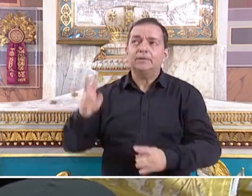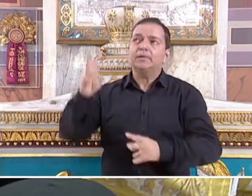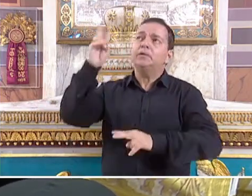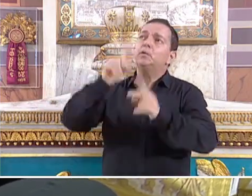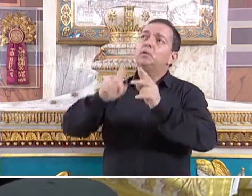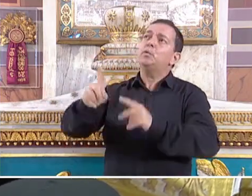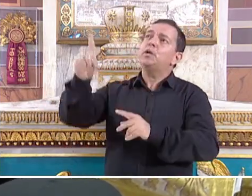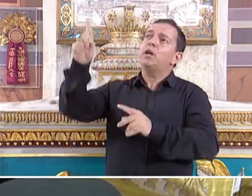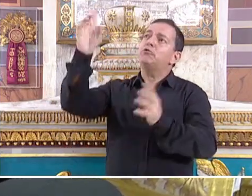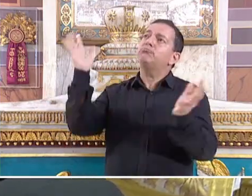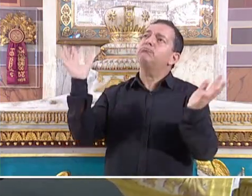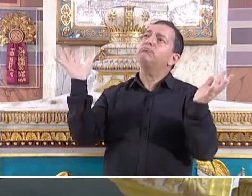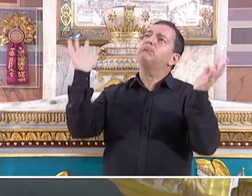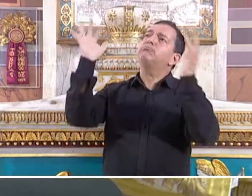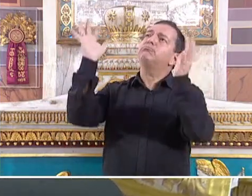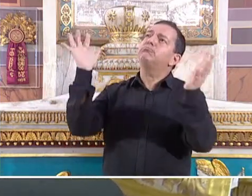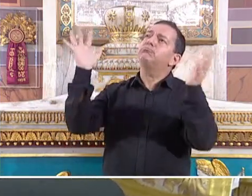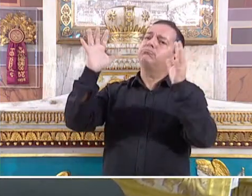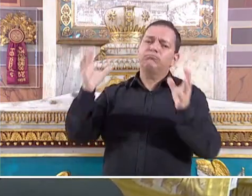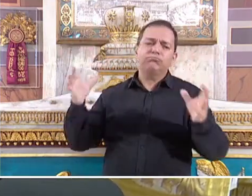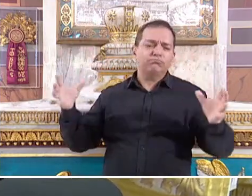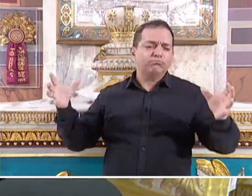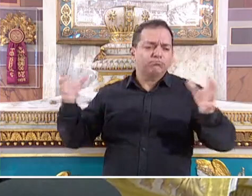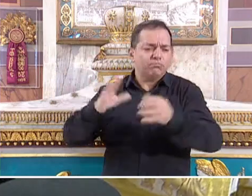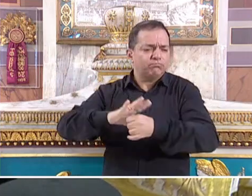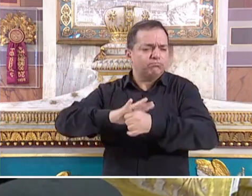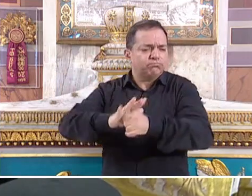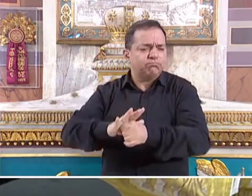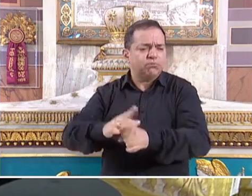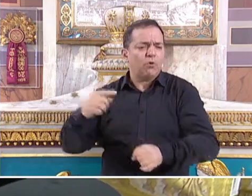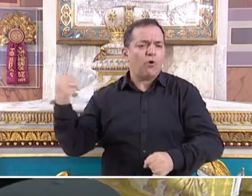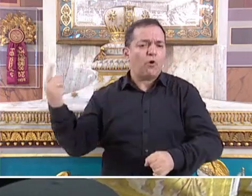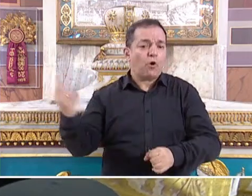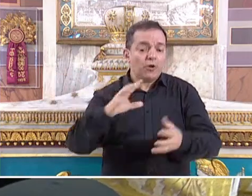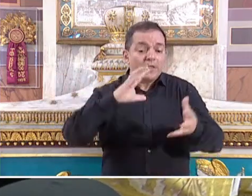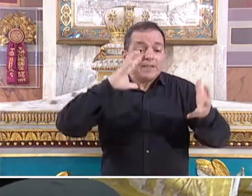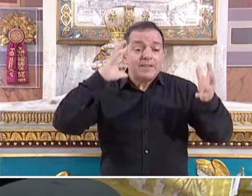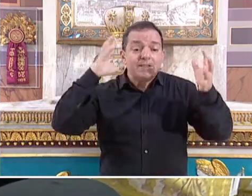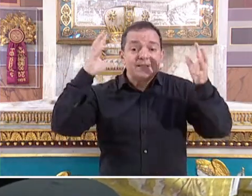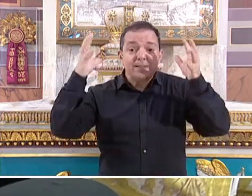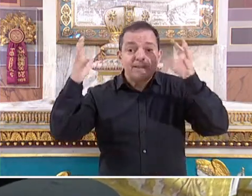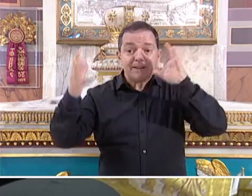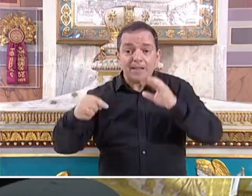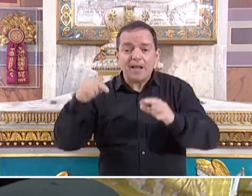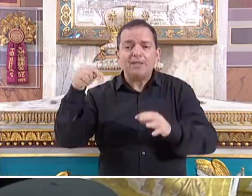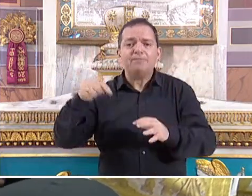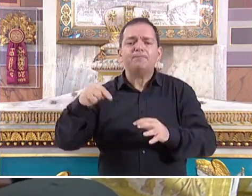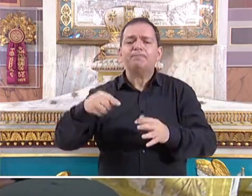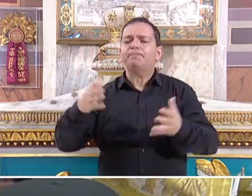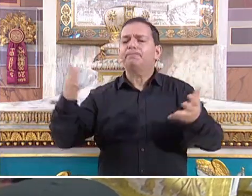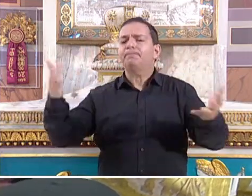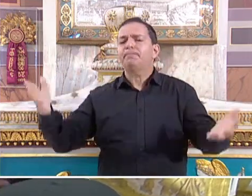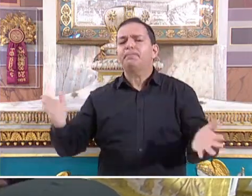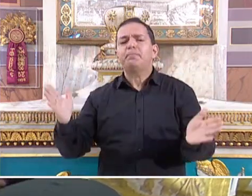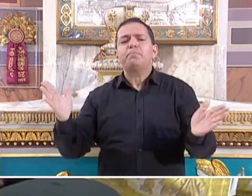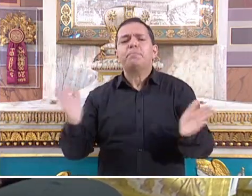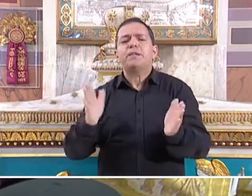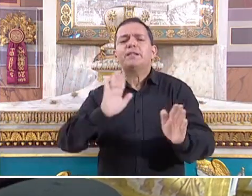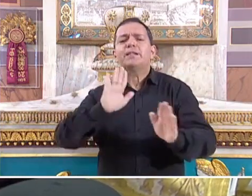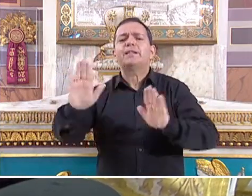μας χωράει, γιατί ο πλανήτης Γης έχει γίνει μία μικρή